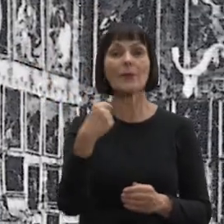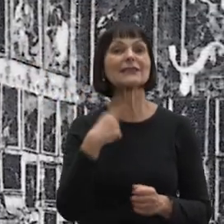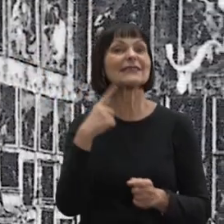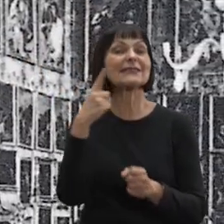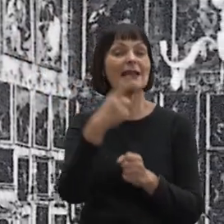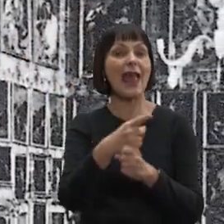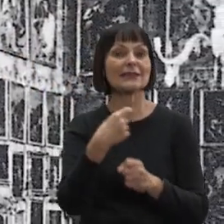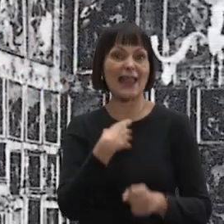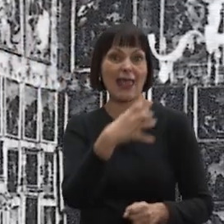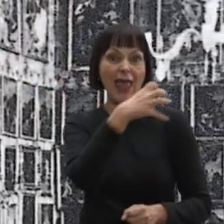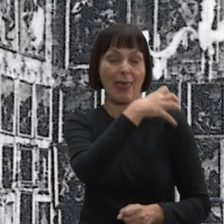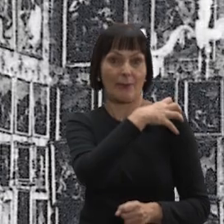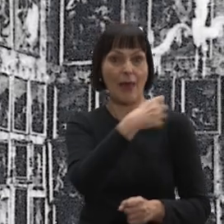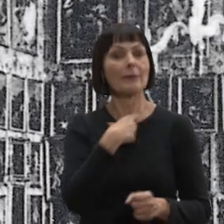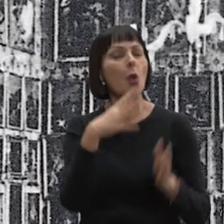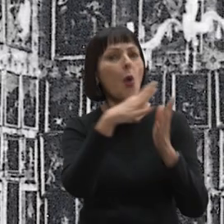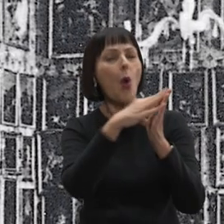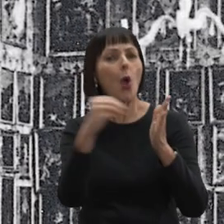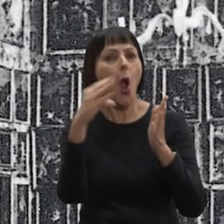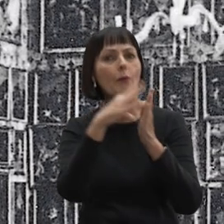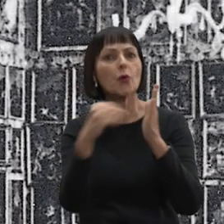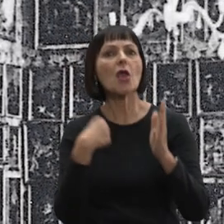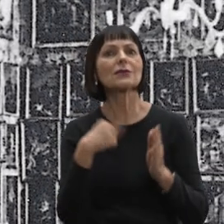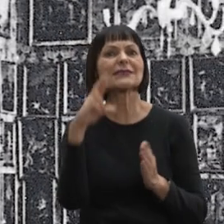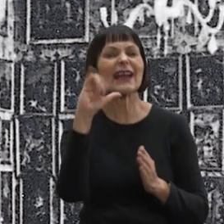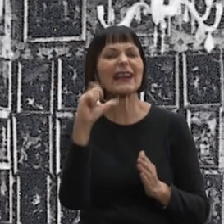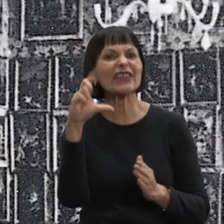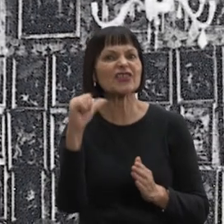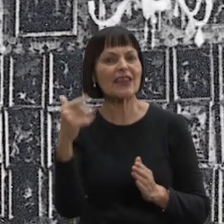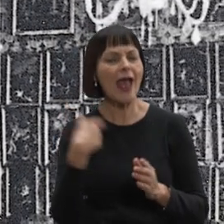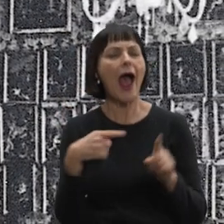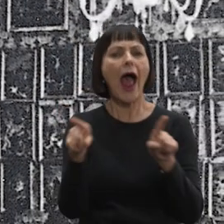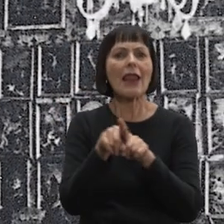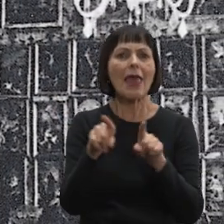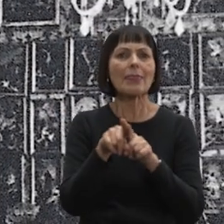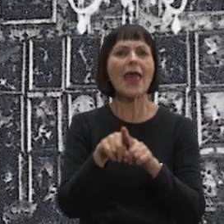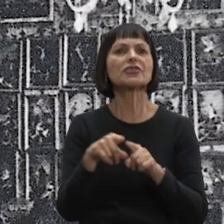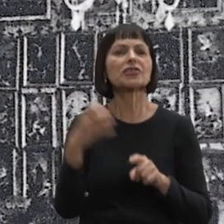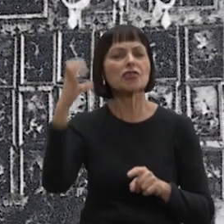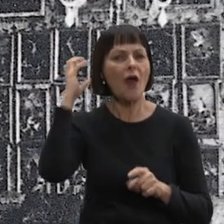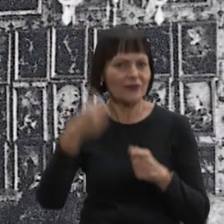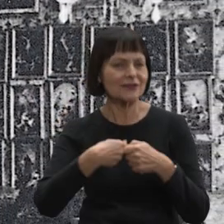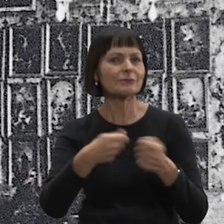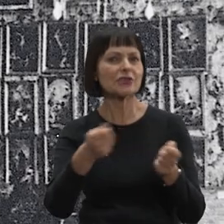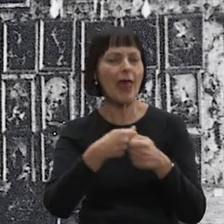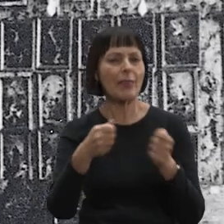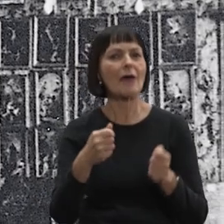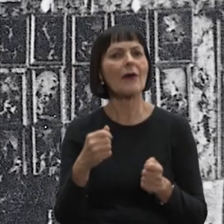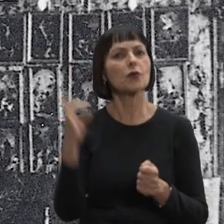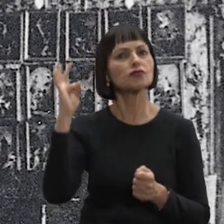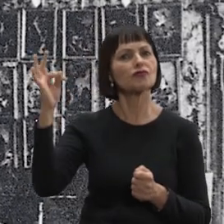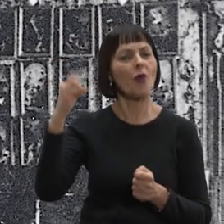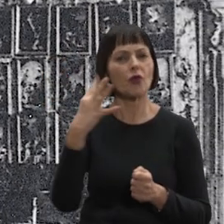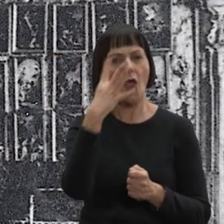zlecenie Rzewuskiego, kopiując na przykład wskazane przezeń ryciny, ale też wiemy, że Czechowicz sprzedawał Rzewuskiemu